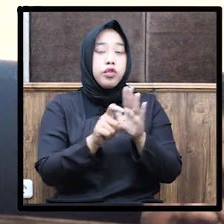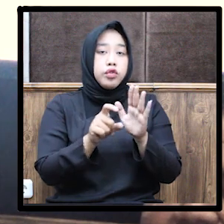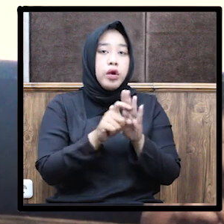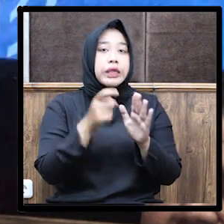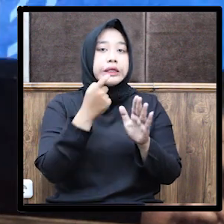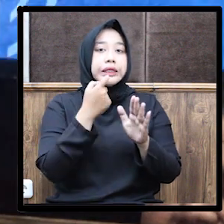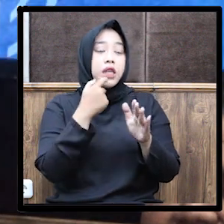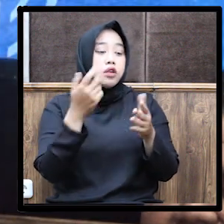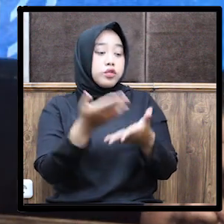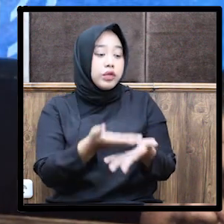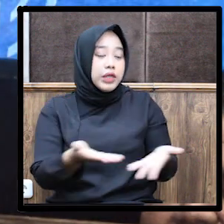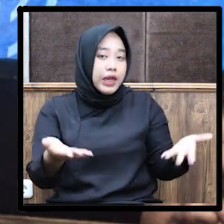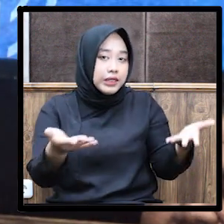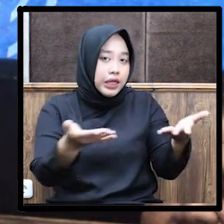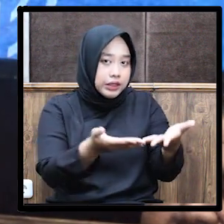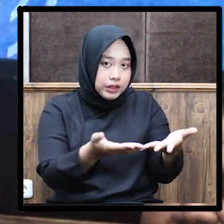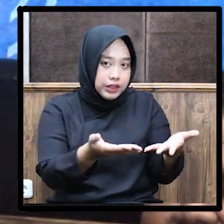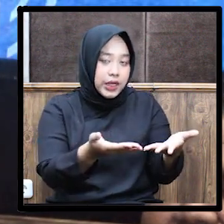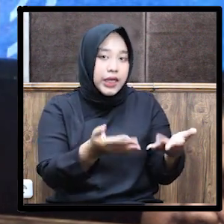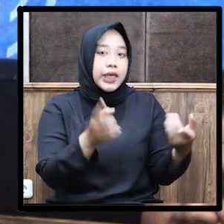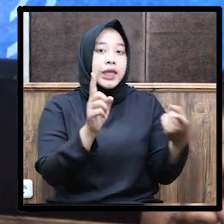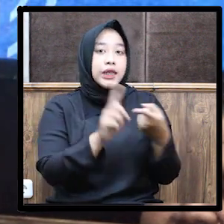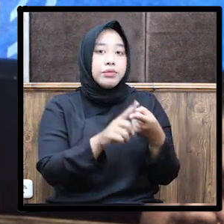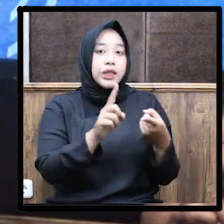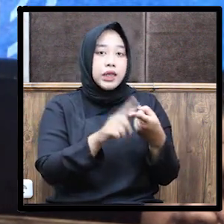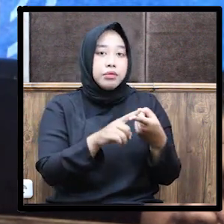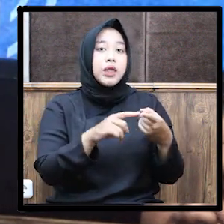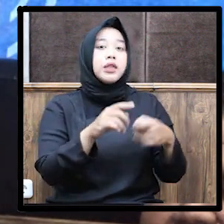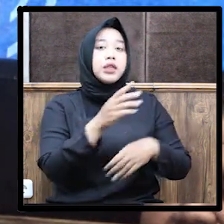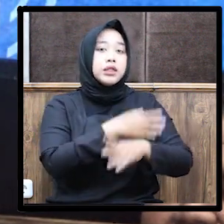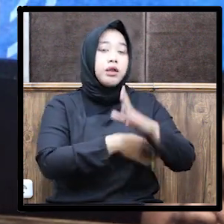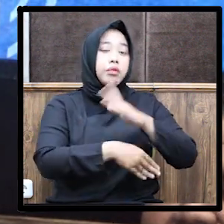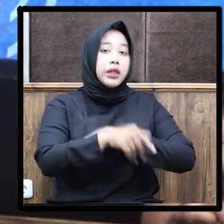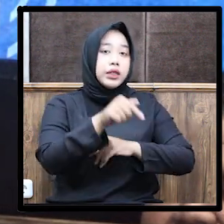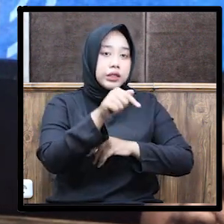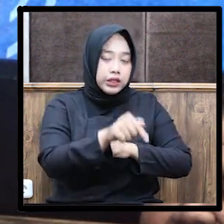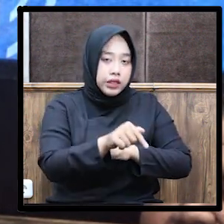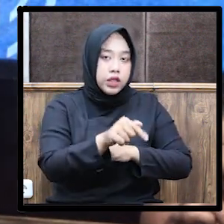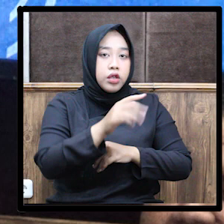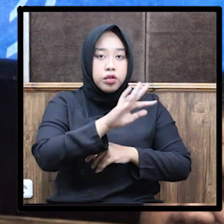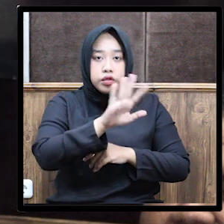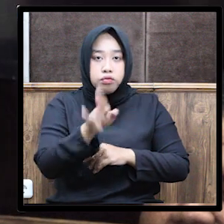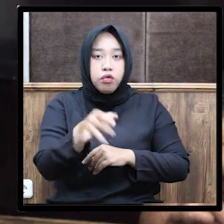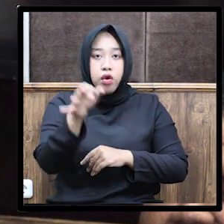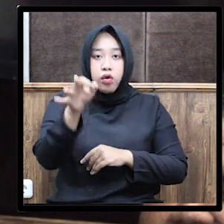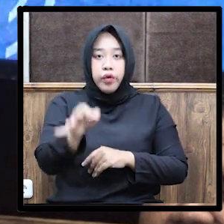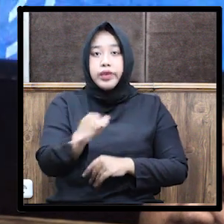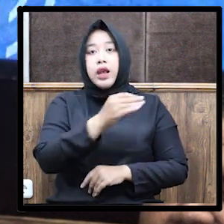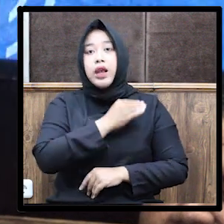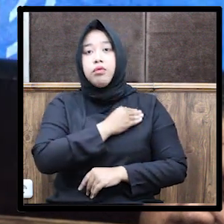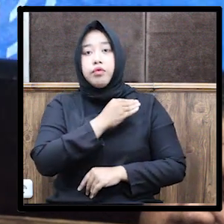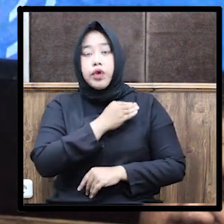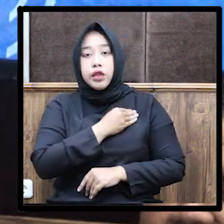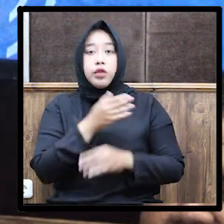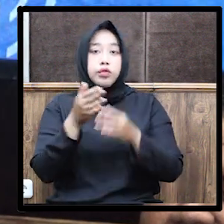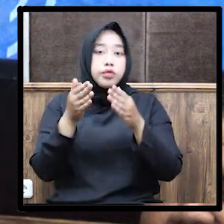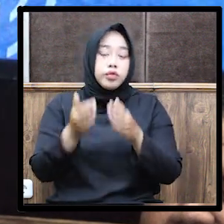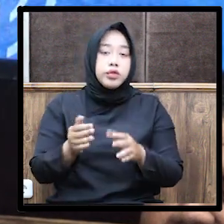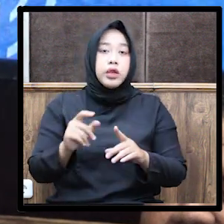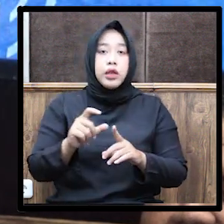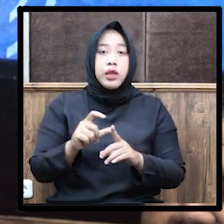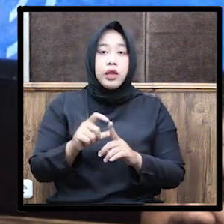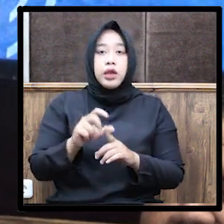juga informasi-informasi yang lain. Kalau soal misalnya sosialisasi di teman-teman difabel gitu